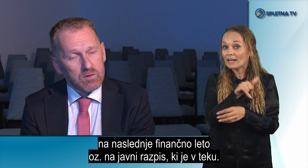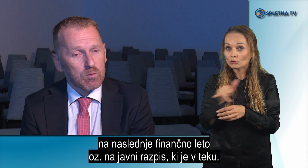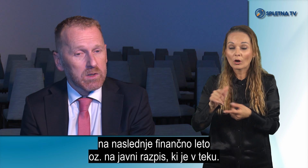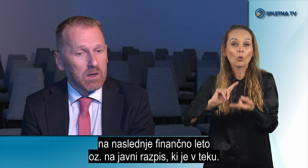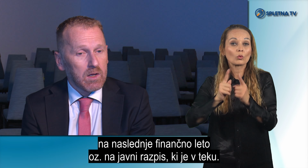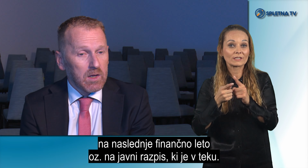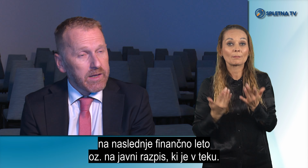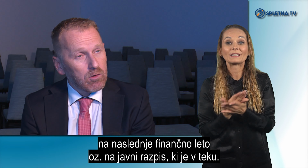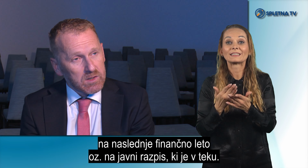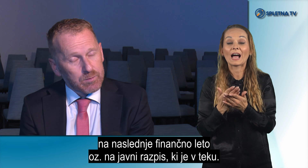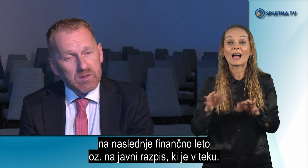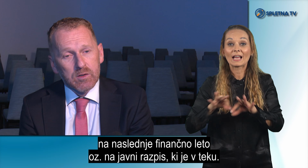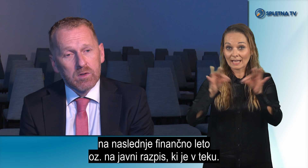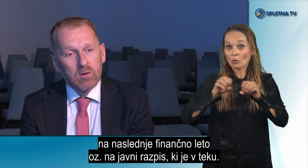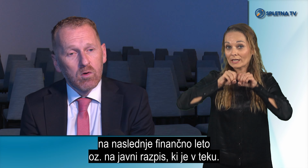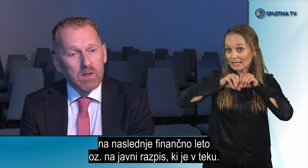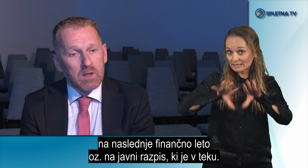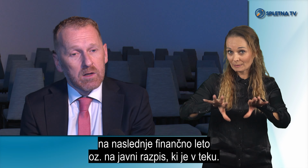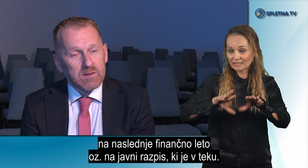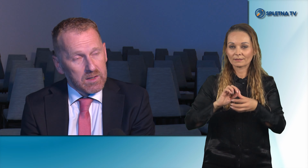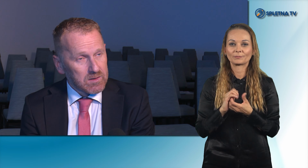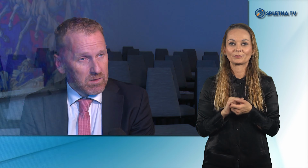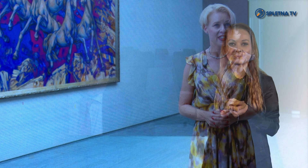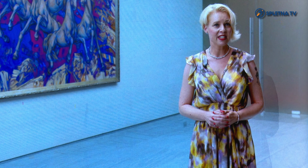leto oziroma na javni razpis, ki je v teku.